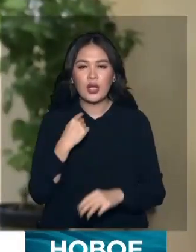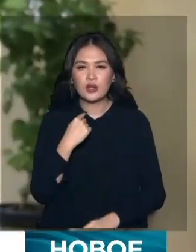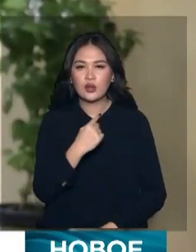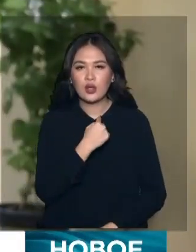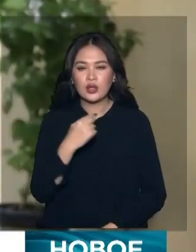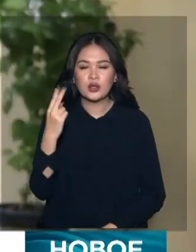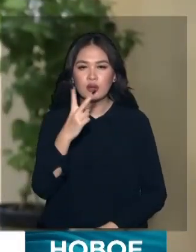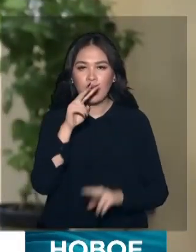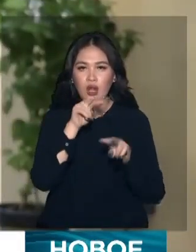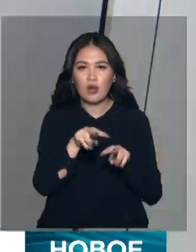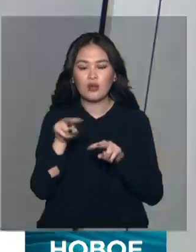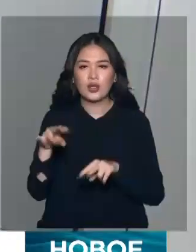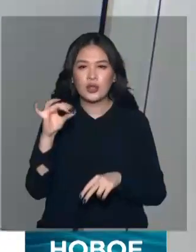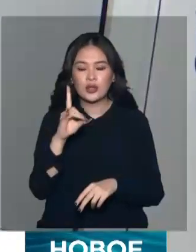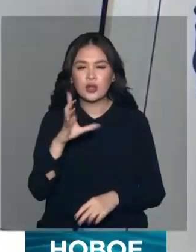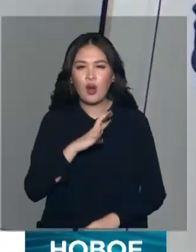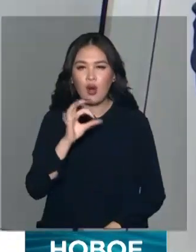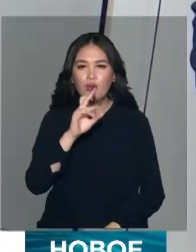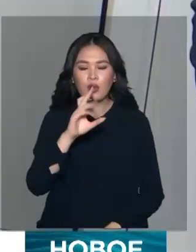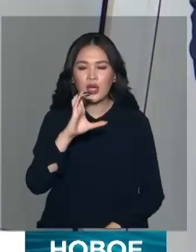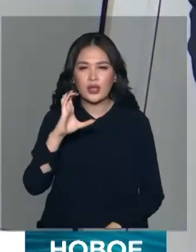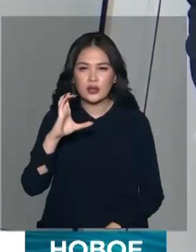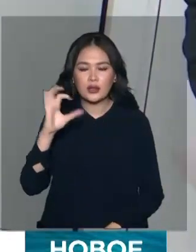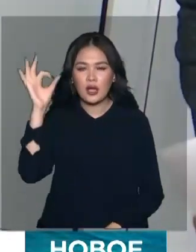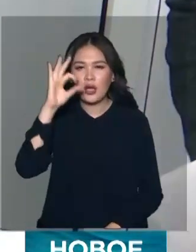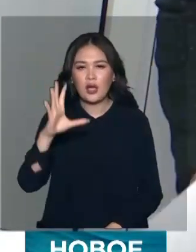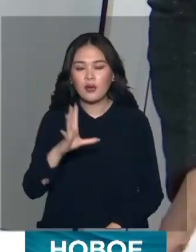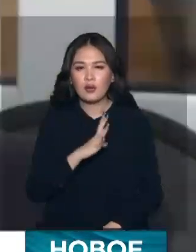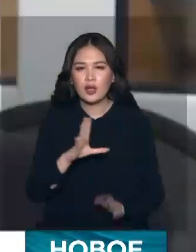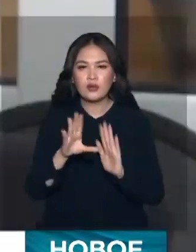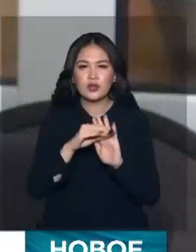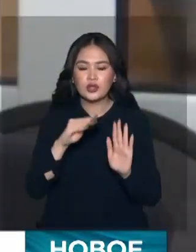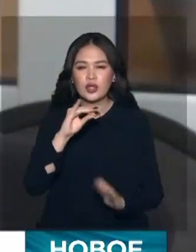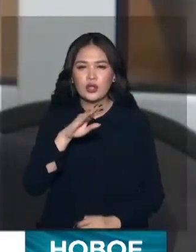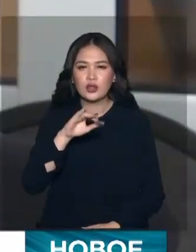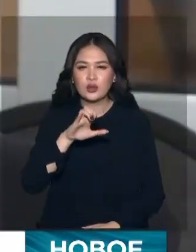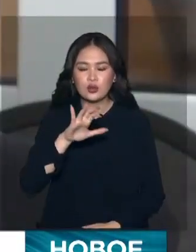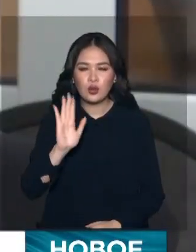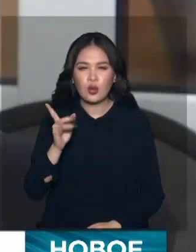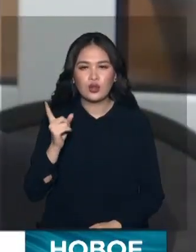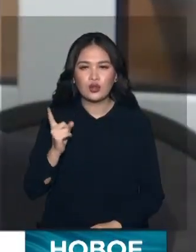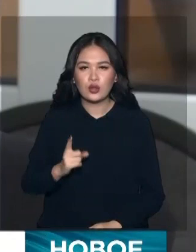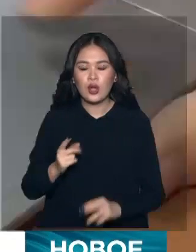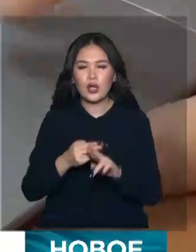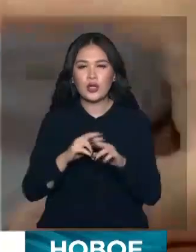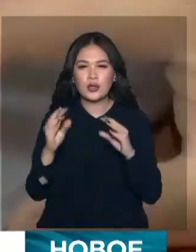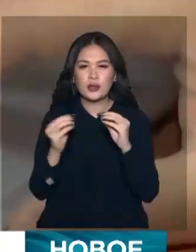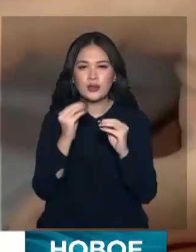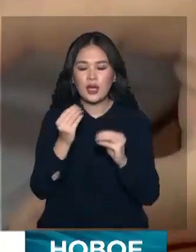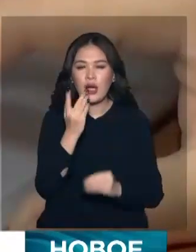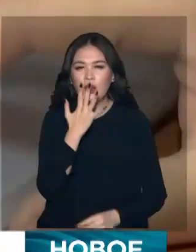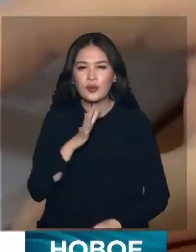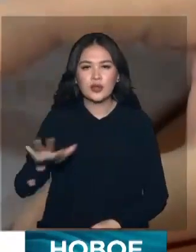два наблюдателя из ОБСЕ. В целом в день выборов в Житосускую область ожидается визит более 10